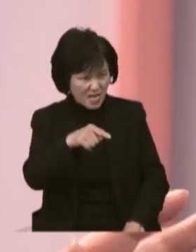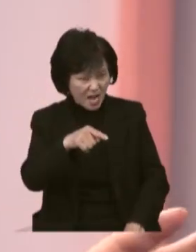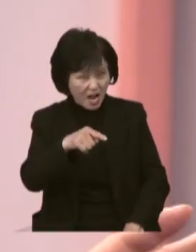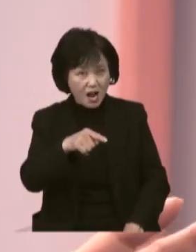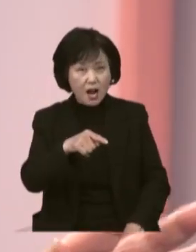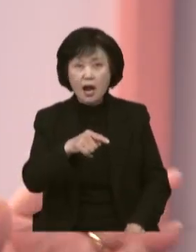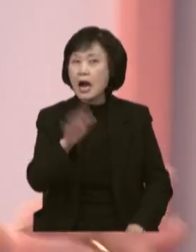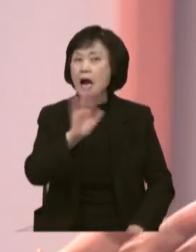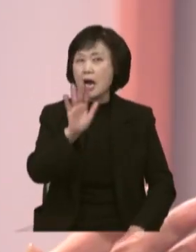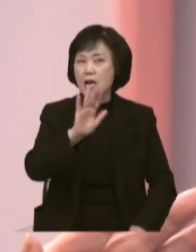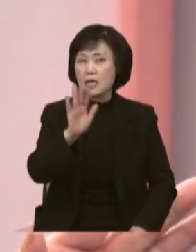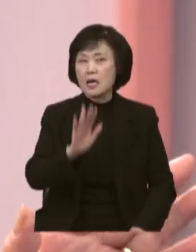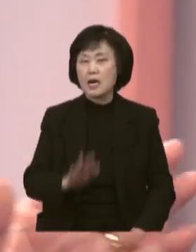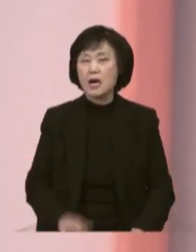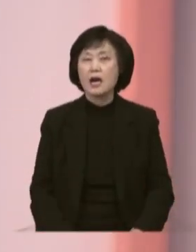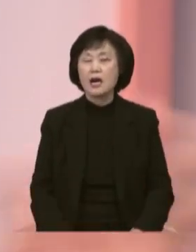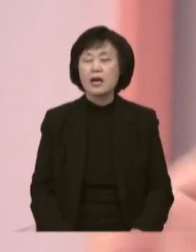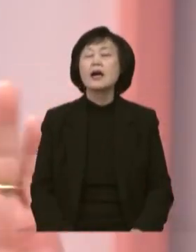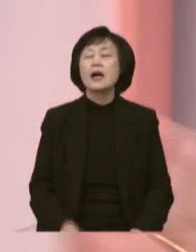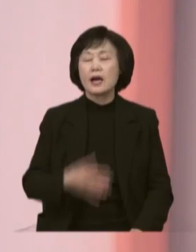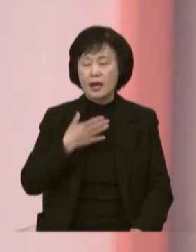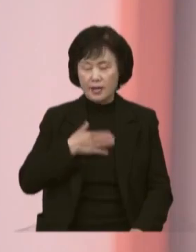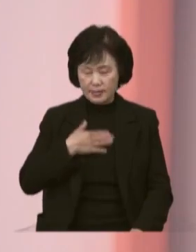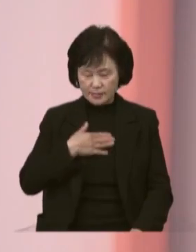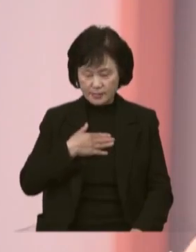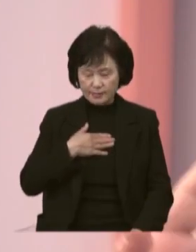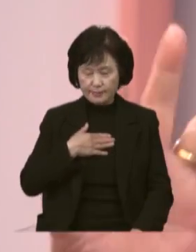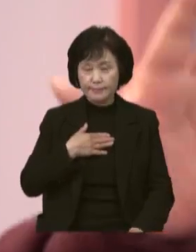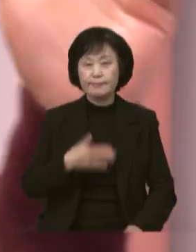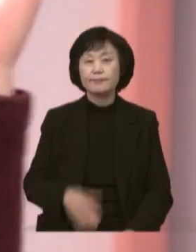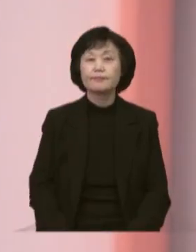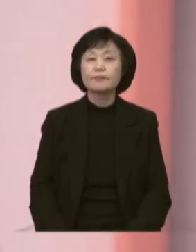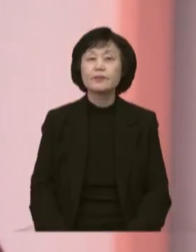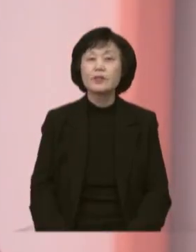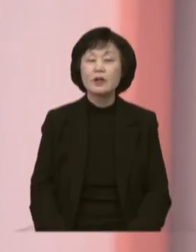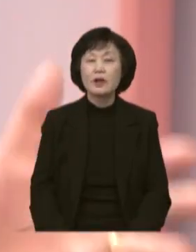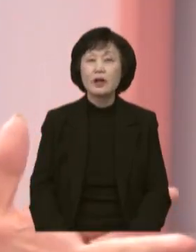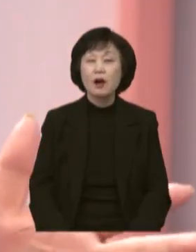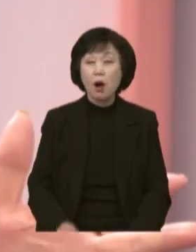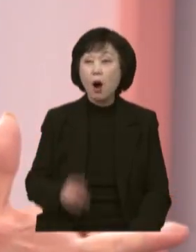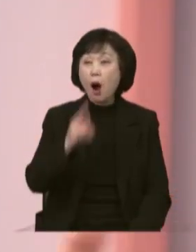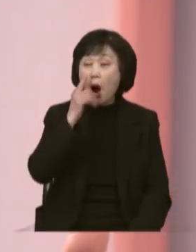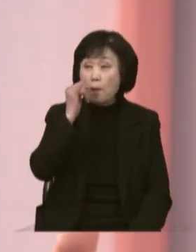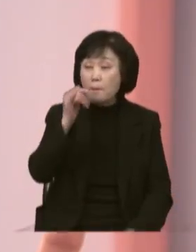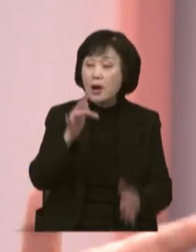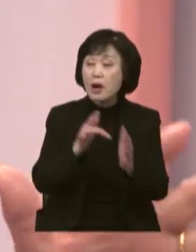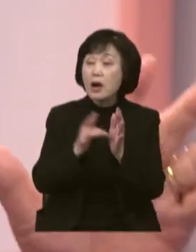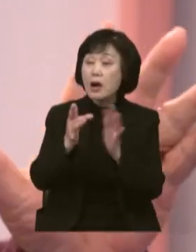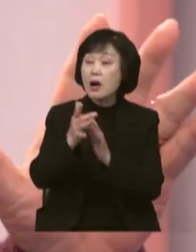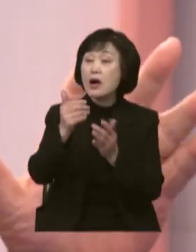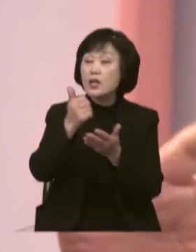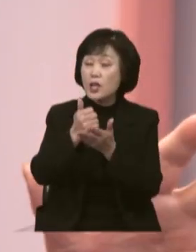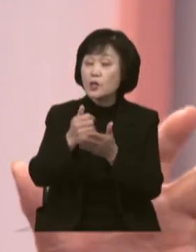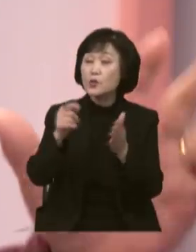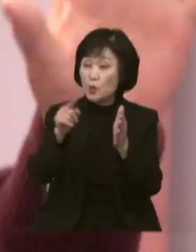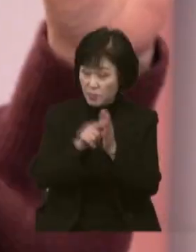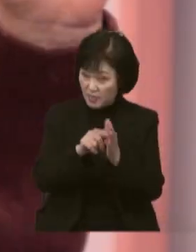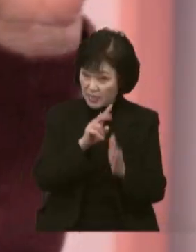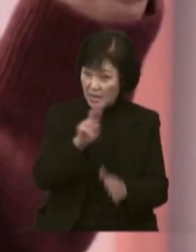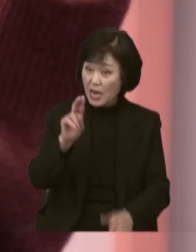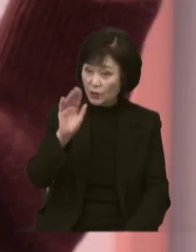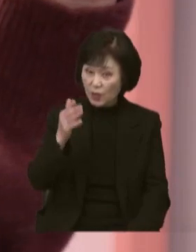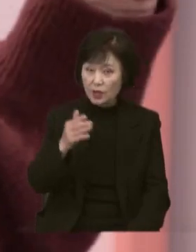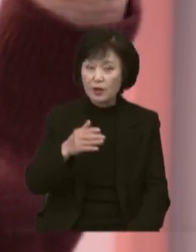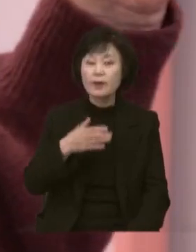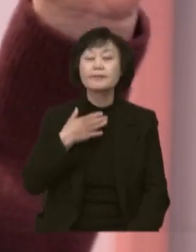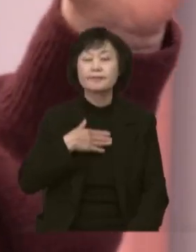이게 뭐예요? 기도는 만사를 변화시키는 거예요. 이 아이가 얼마나 기도를 하고 왔으면 미국에서? 그럼